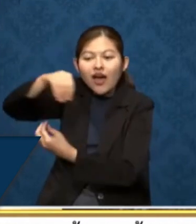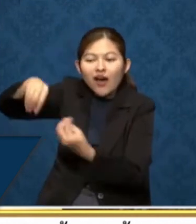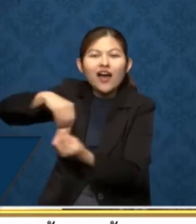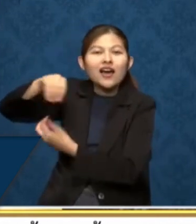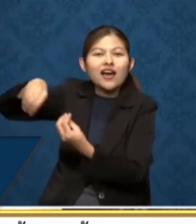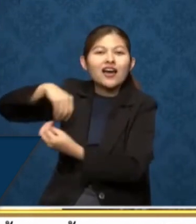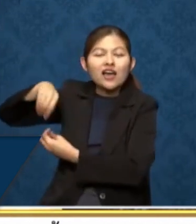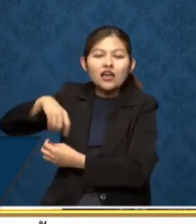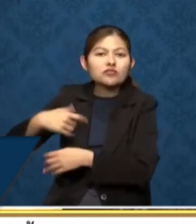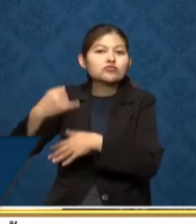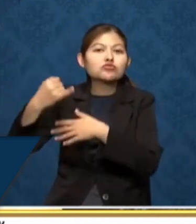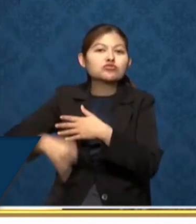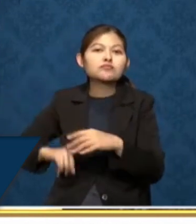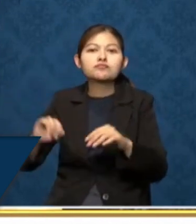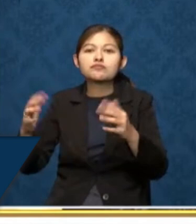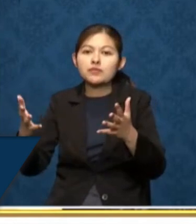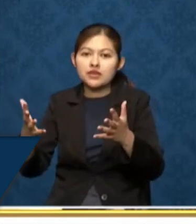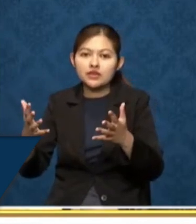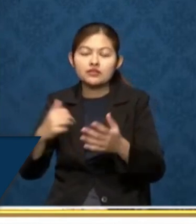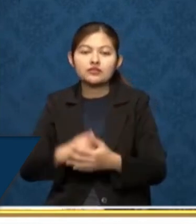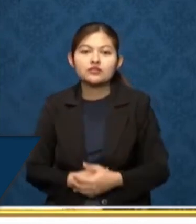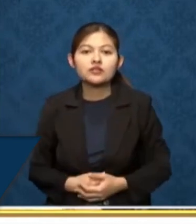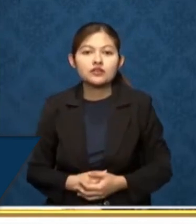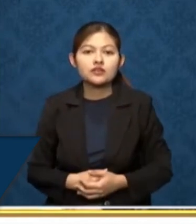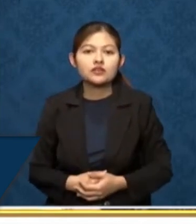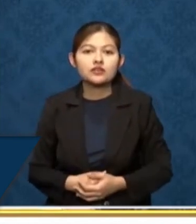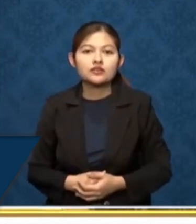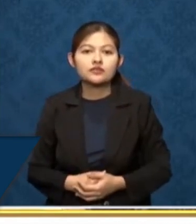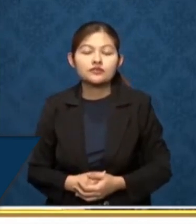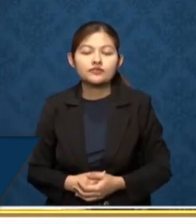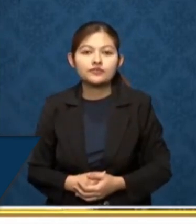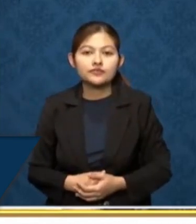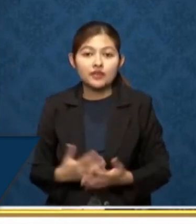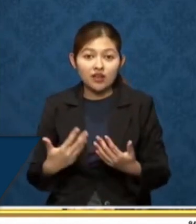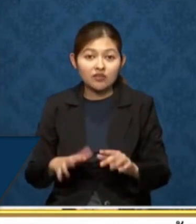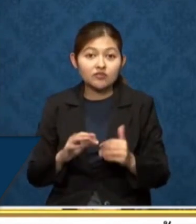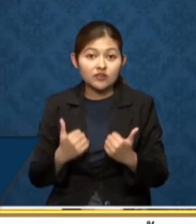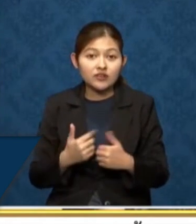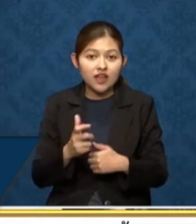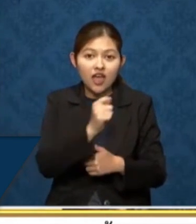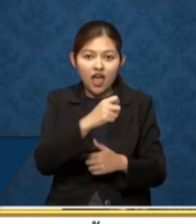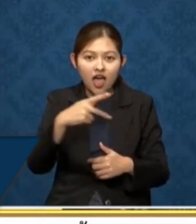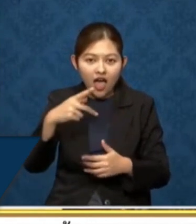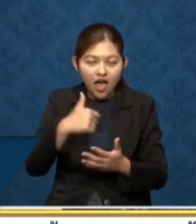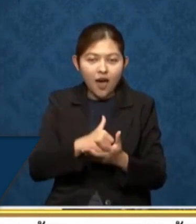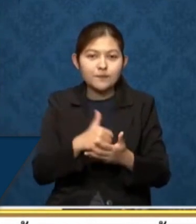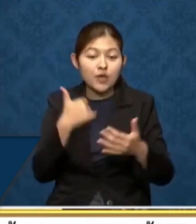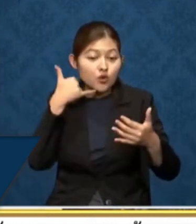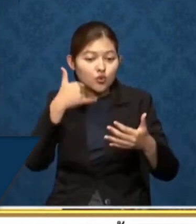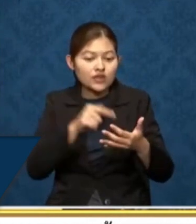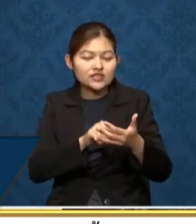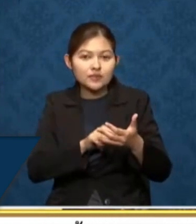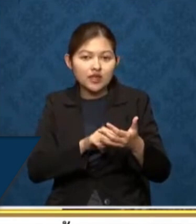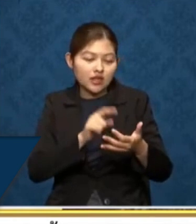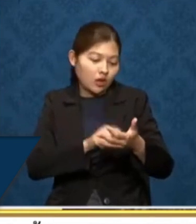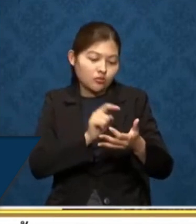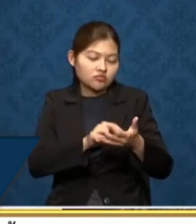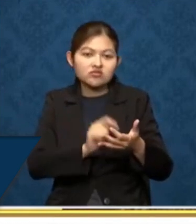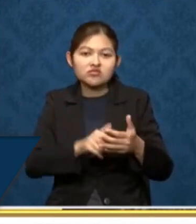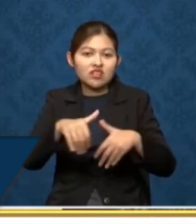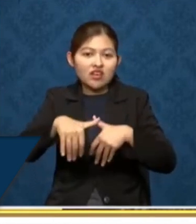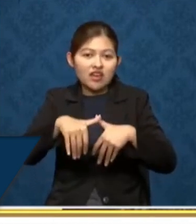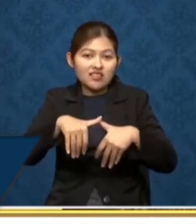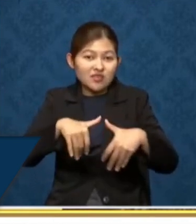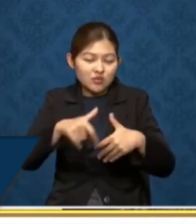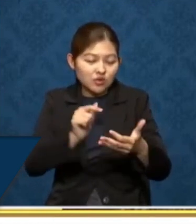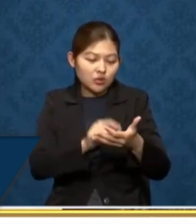ถมกันไปไม่จบไม่สิ้นเลยค่ะยิ่งในปัจจุบันนะคะมีแอปพลิเคชันหลากหลายเลยค่ะที่สามารถทำให้ประชาชนเข้าถึงหนี้